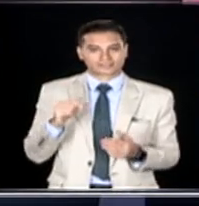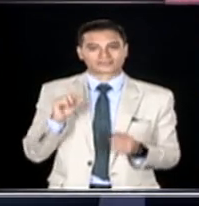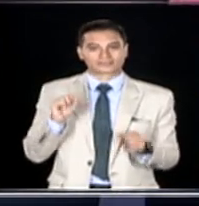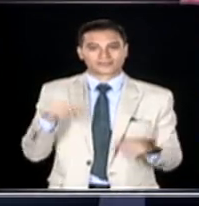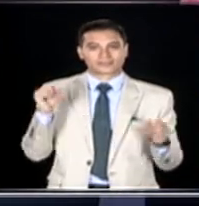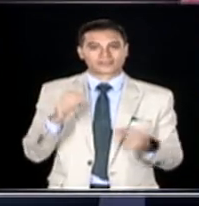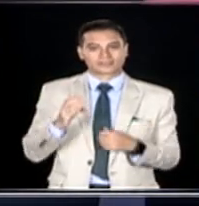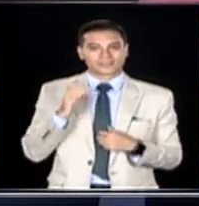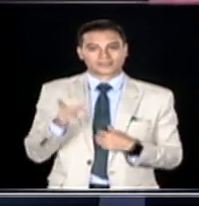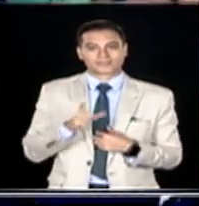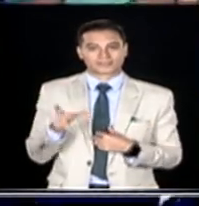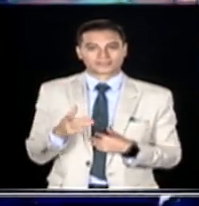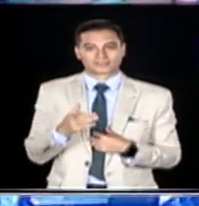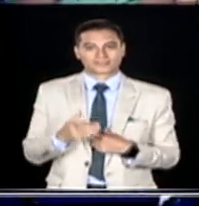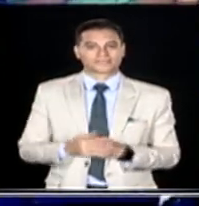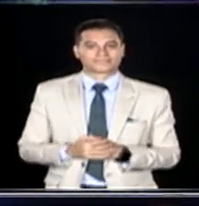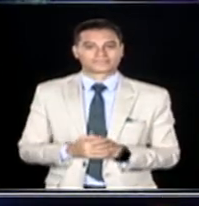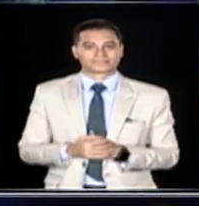صحيحة.